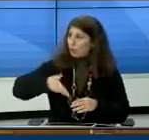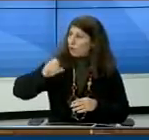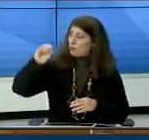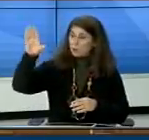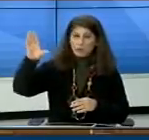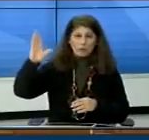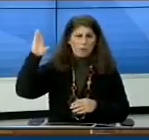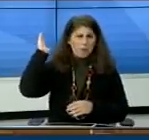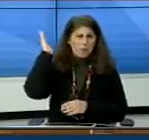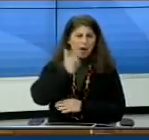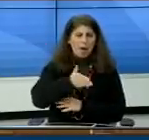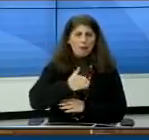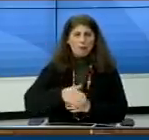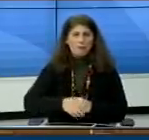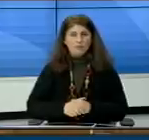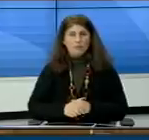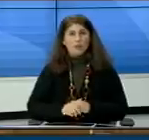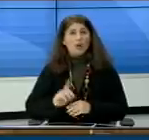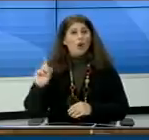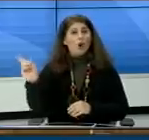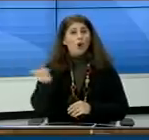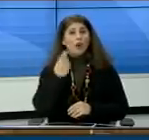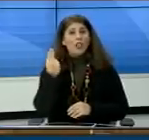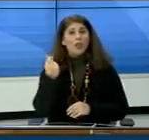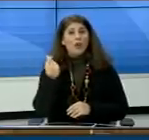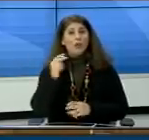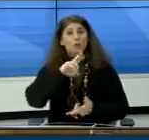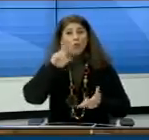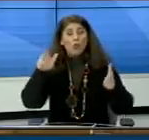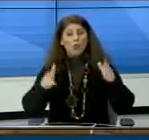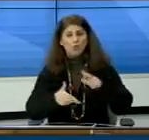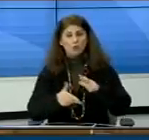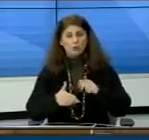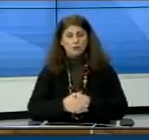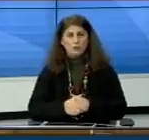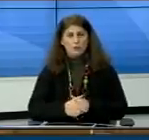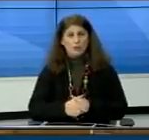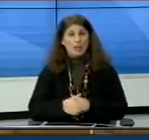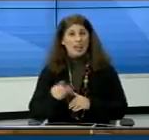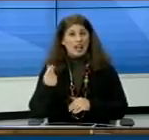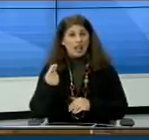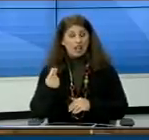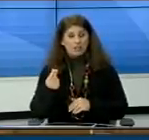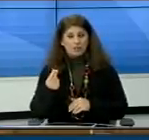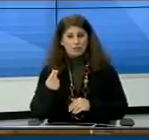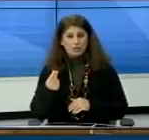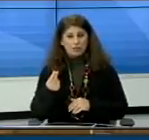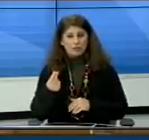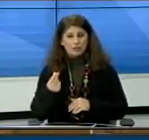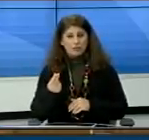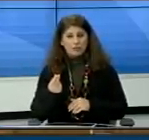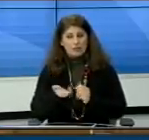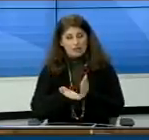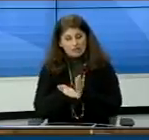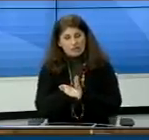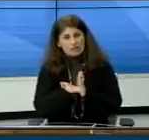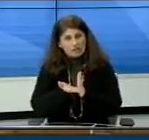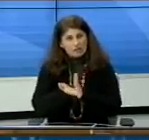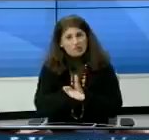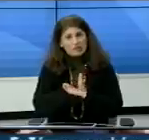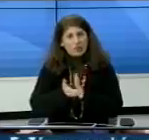οποίο πλήττει όλες τις οικονομίες του πλανήτη, πριονίζει αρκετά από αυτά τα οποία